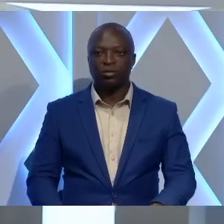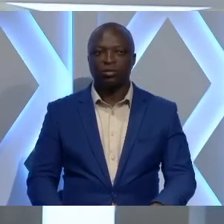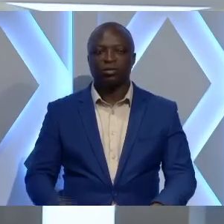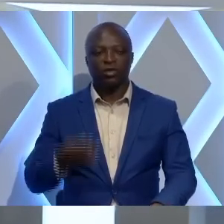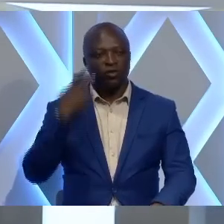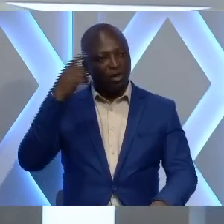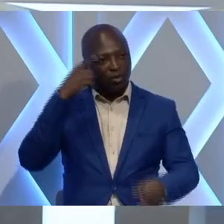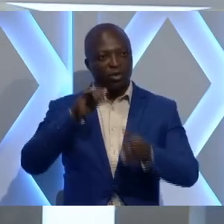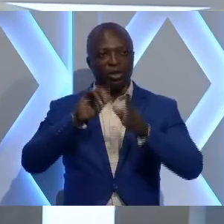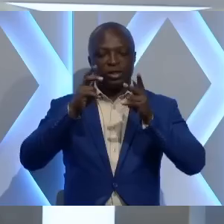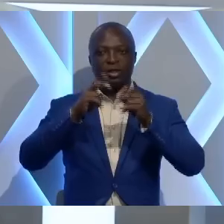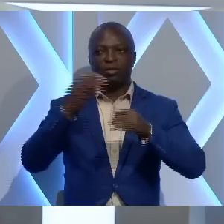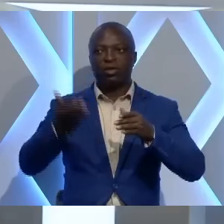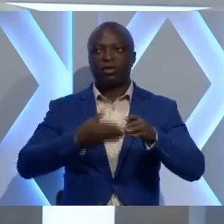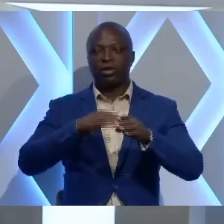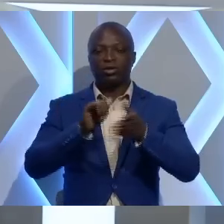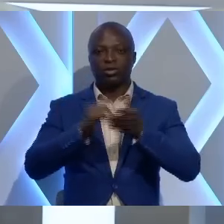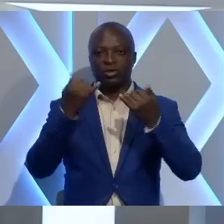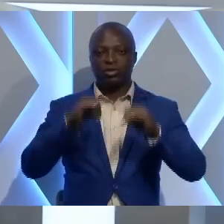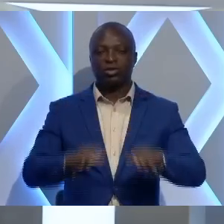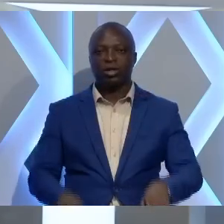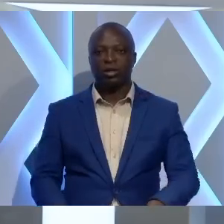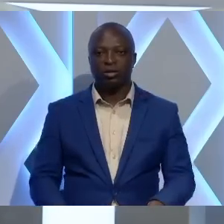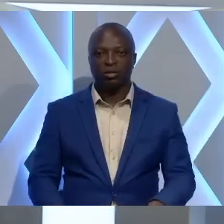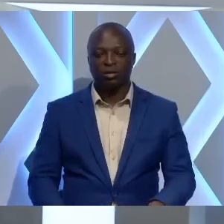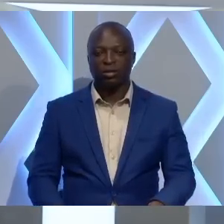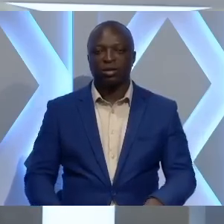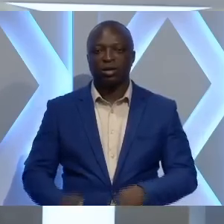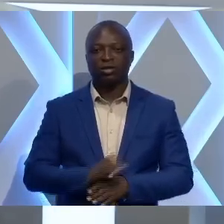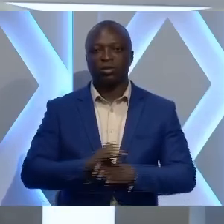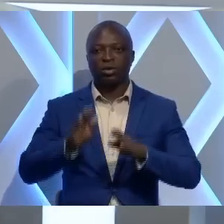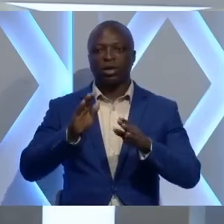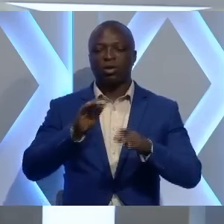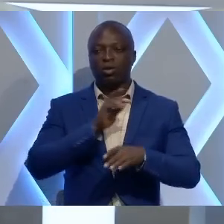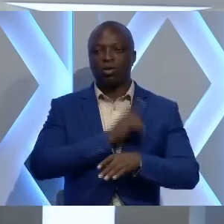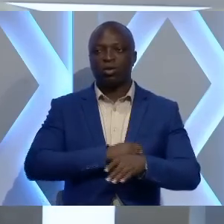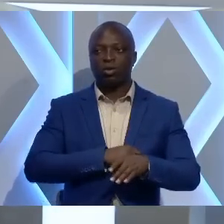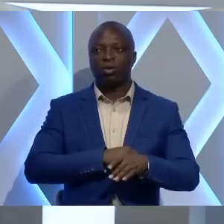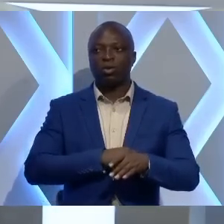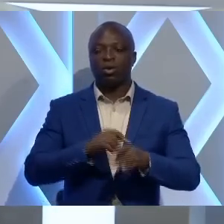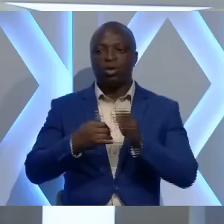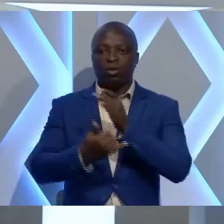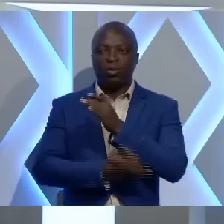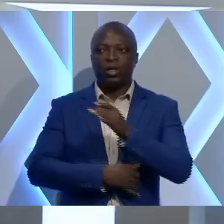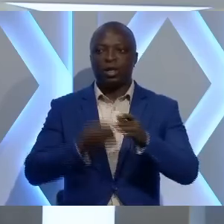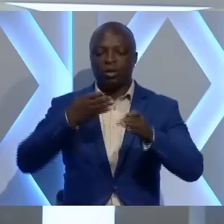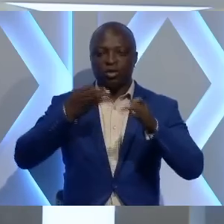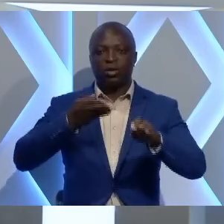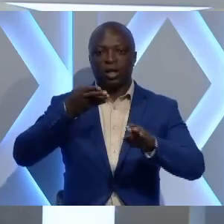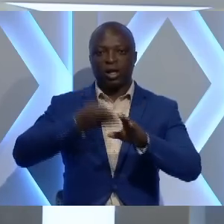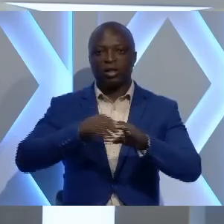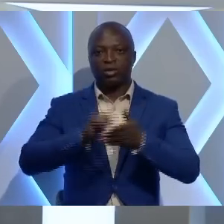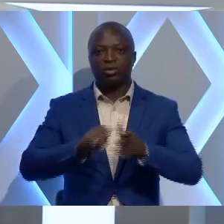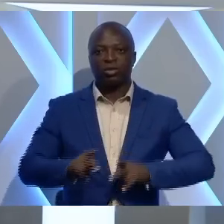Voilà pour les titres. Bienvenue dans ce journal. L'entrepreneuriat au Togo, le pays est résolument engagé dans